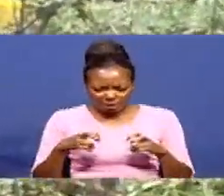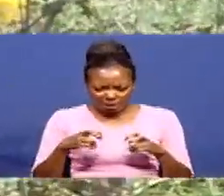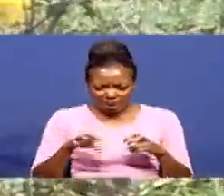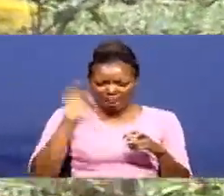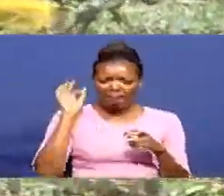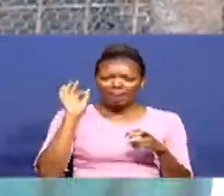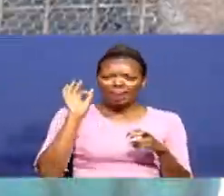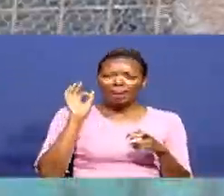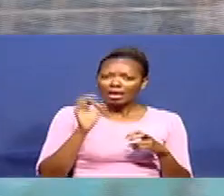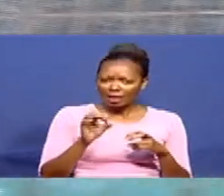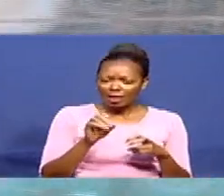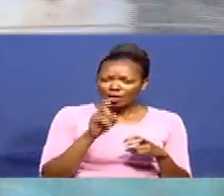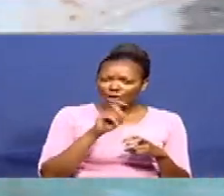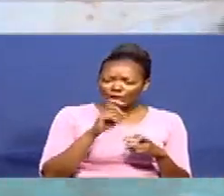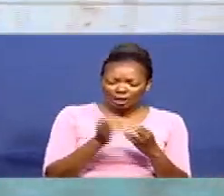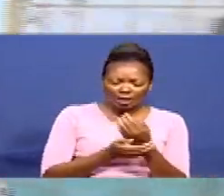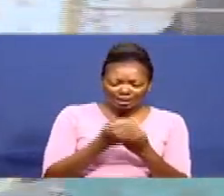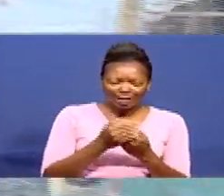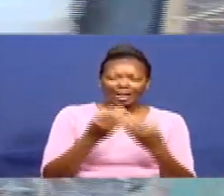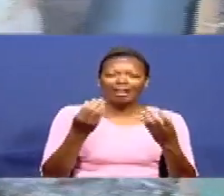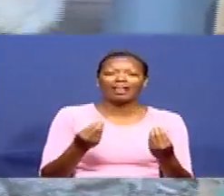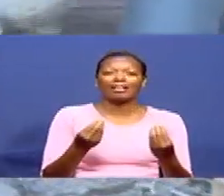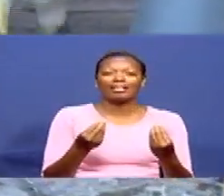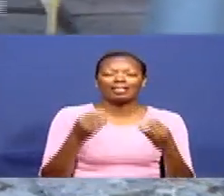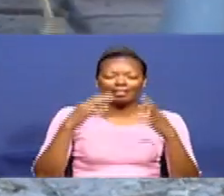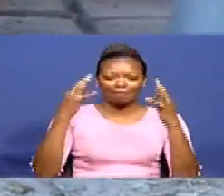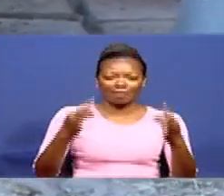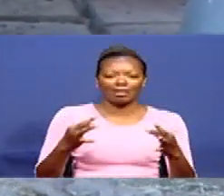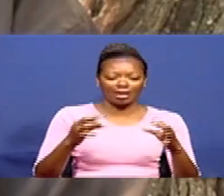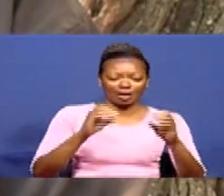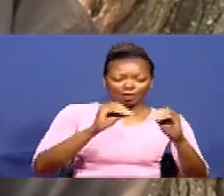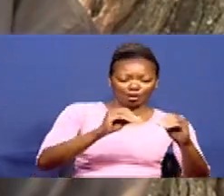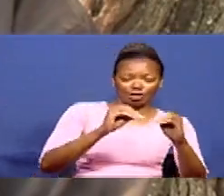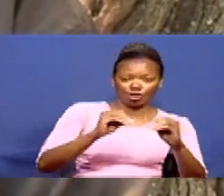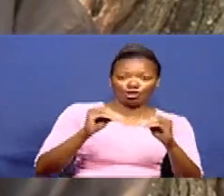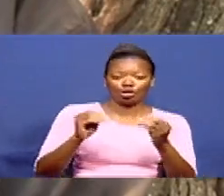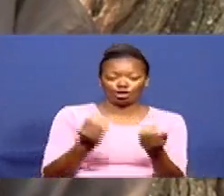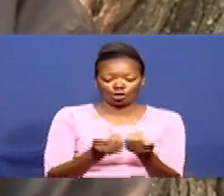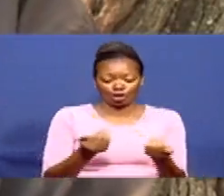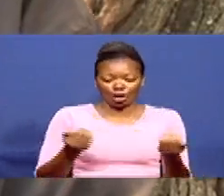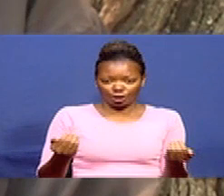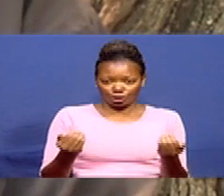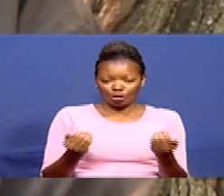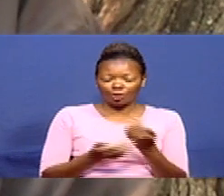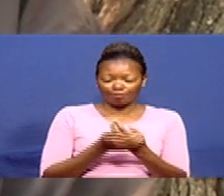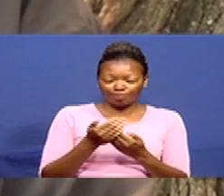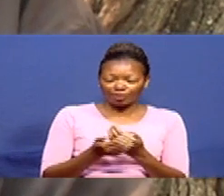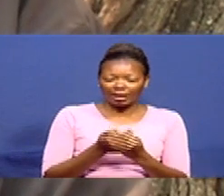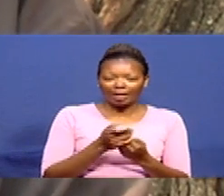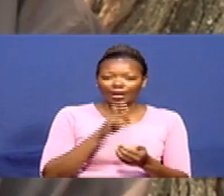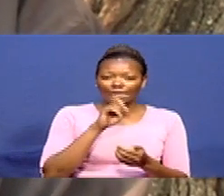waliamua kuwafunza wanafunzi wao ufugaji kuku pia. Kuku tuliangalia tukaona ni rahisi kwa